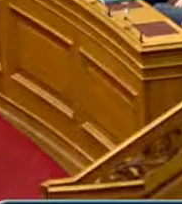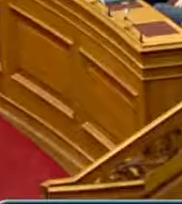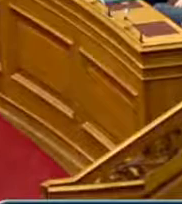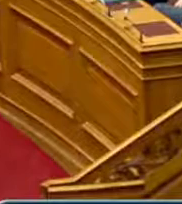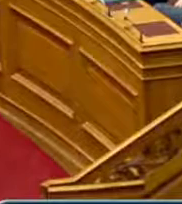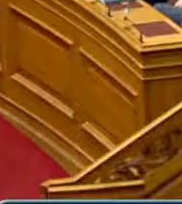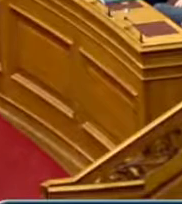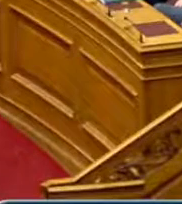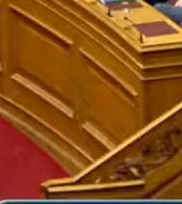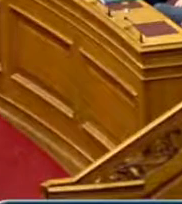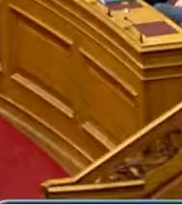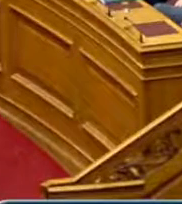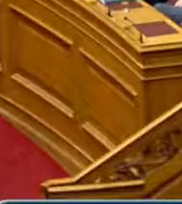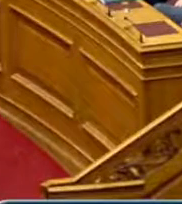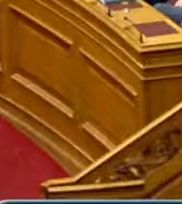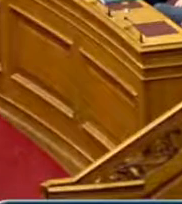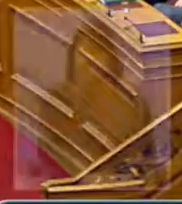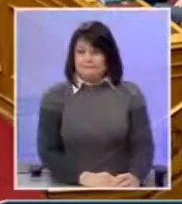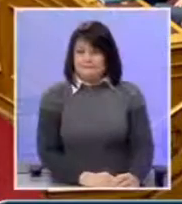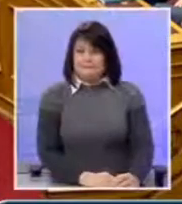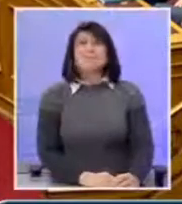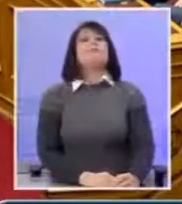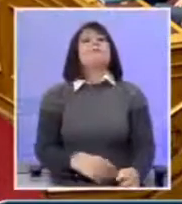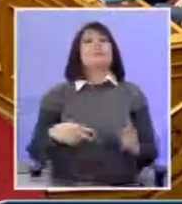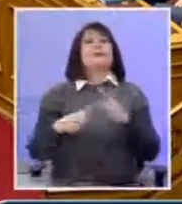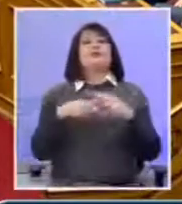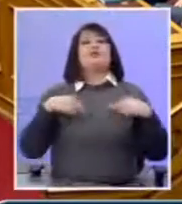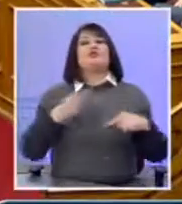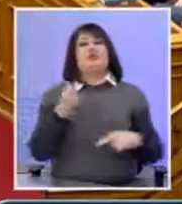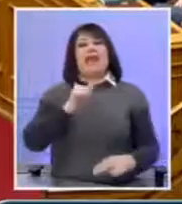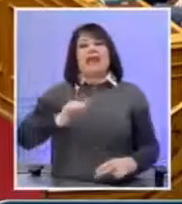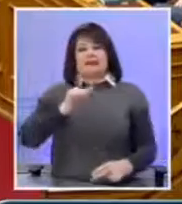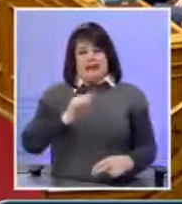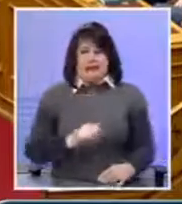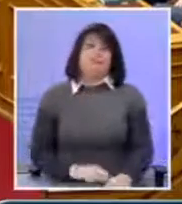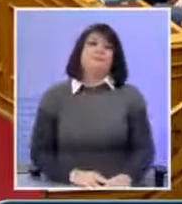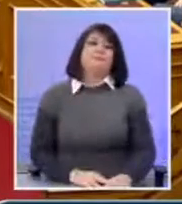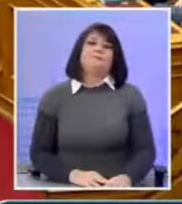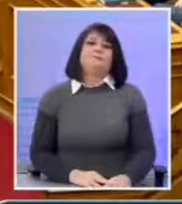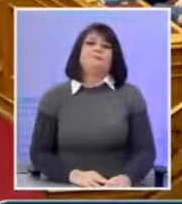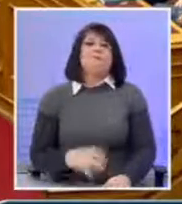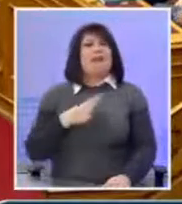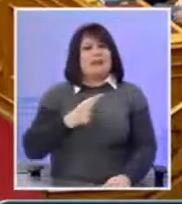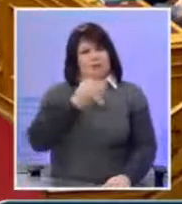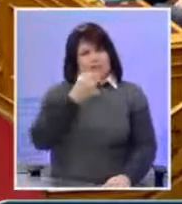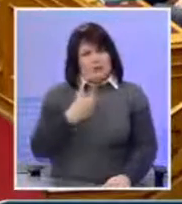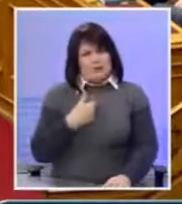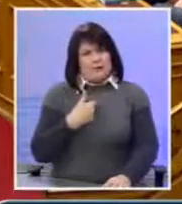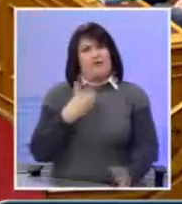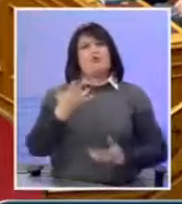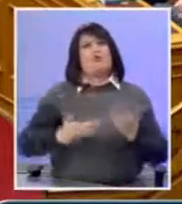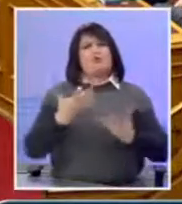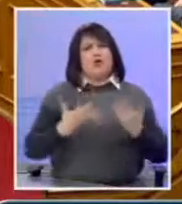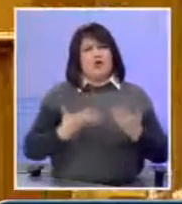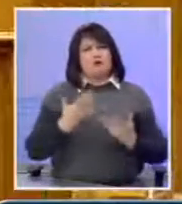Κυρίες και κύριοι βουλευτές, ήθελα να αναφερθώ και εγώ στο κομμάτι του προϋπολογισμού που αναφέρθηκε